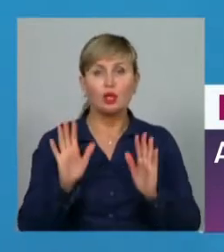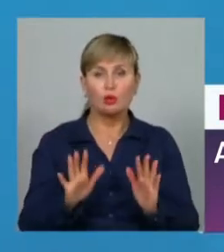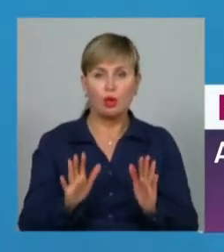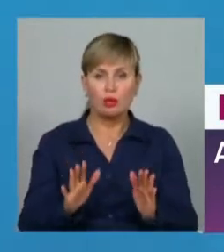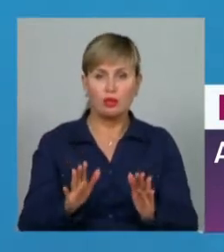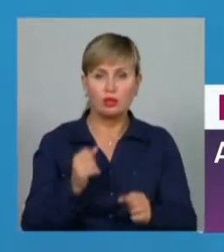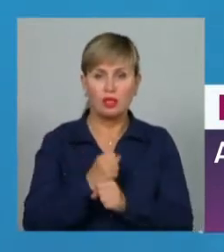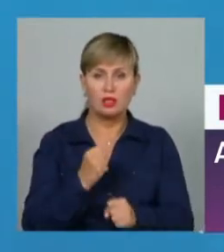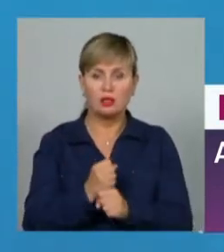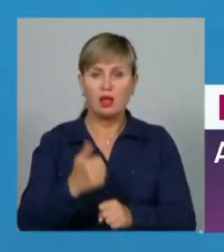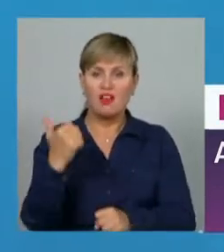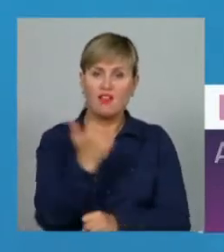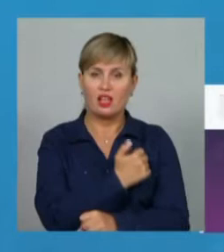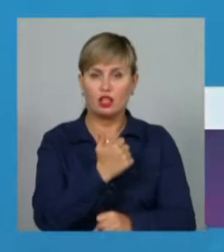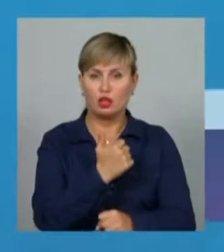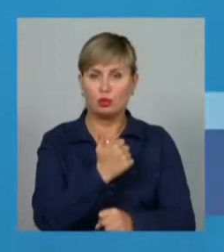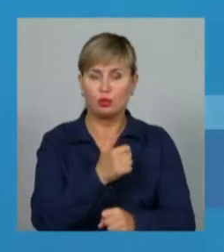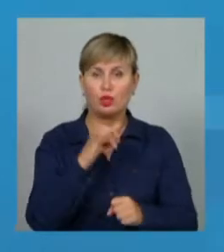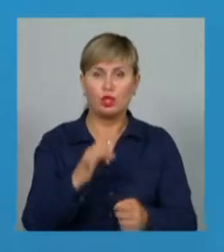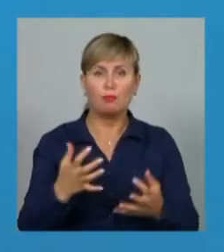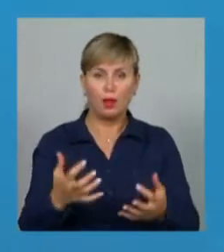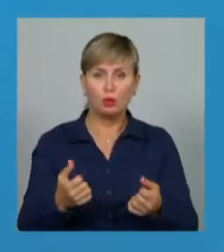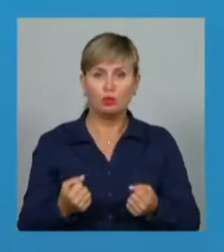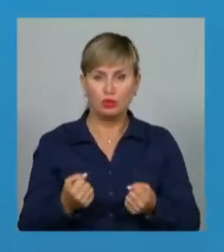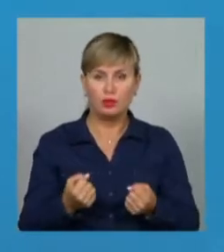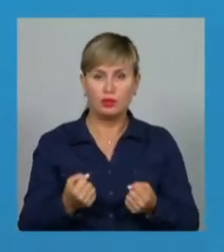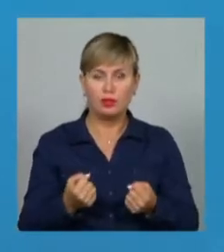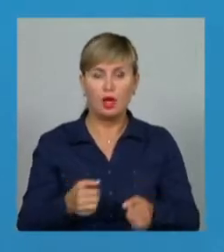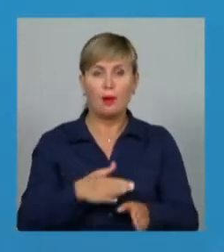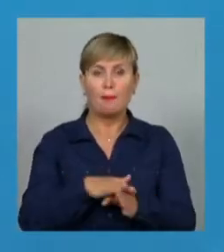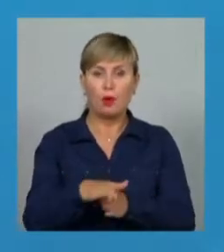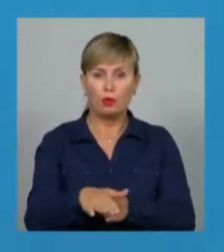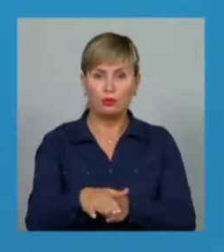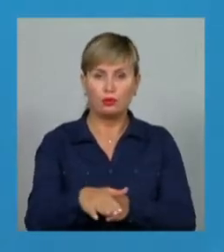поставить вакцину и получить полностью